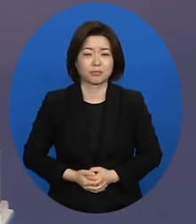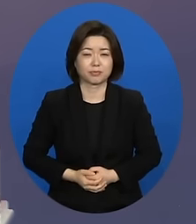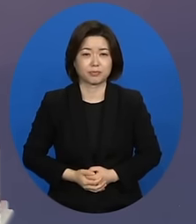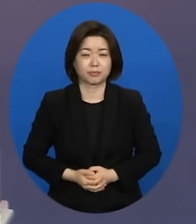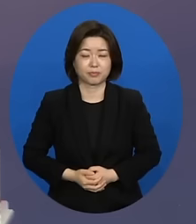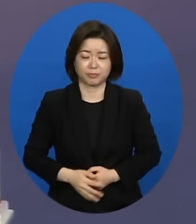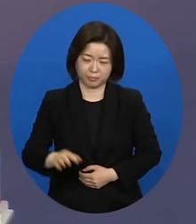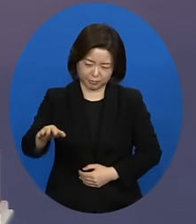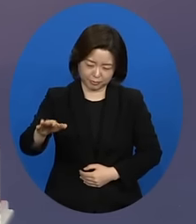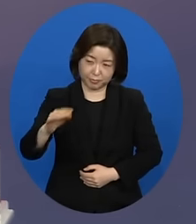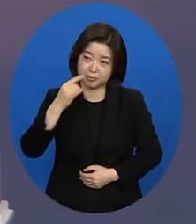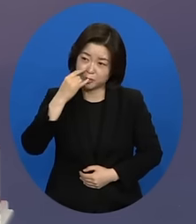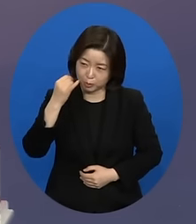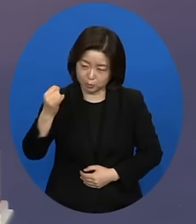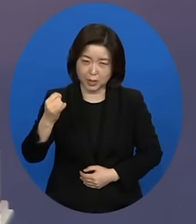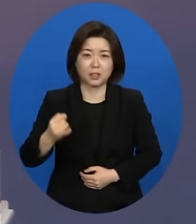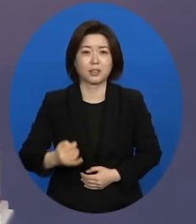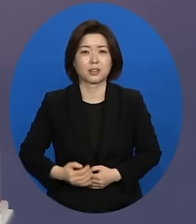근데 엄마,